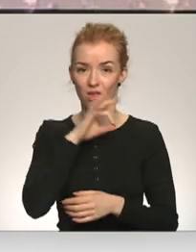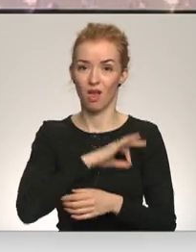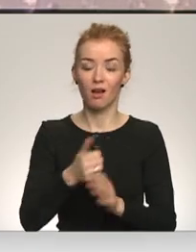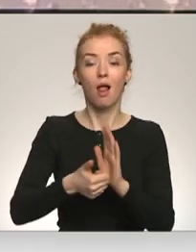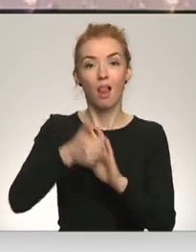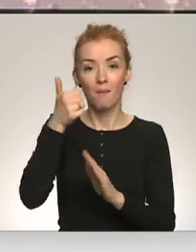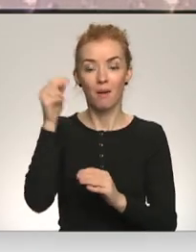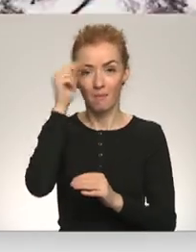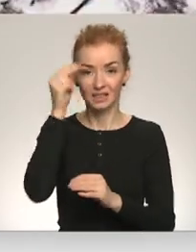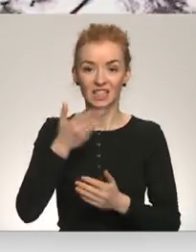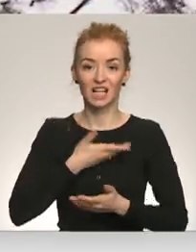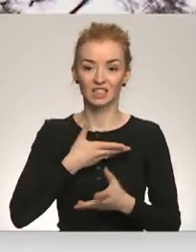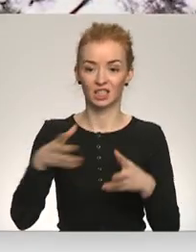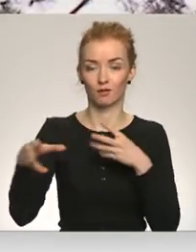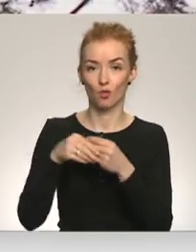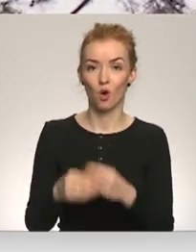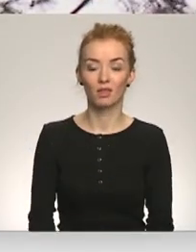viņiem sadzīvot.